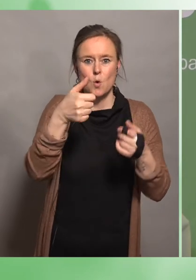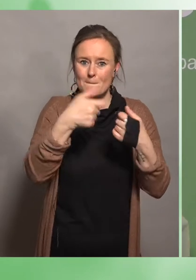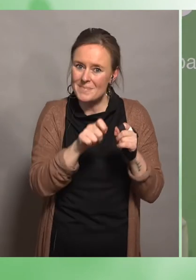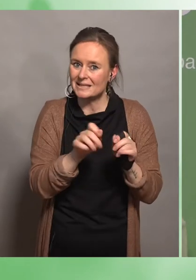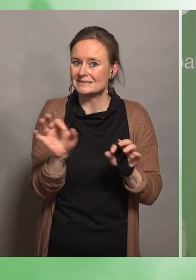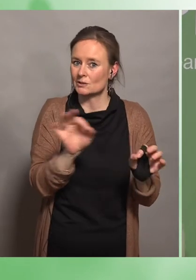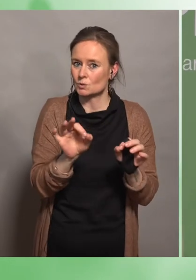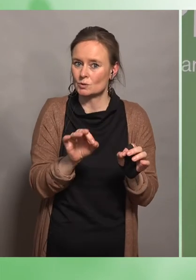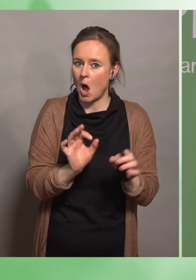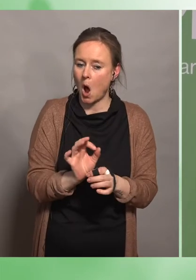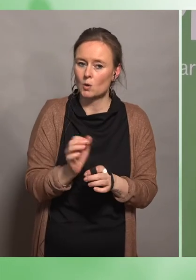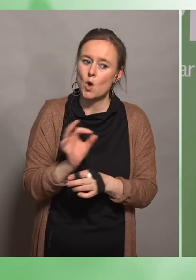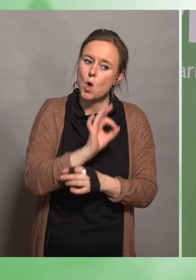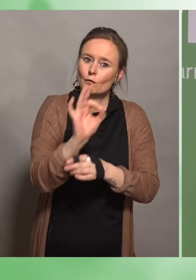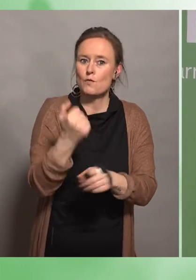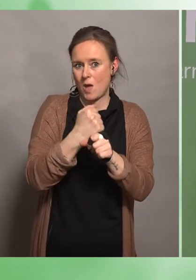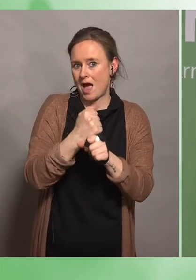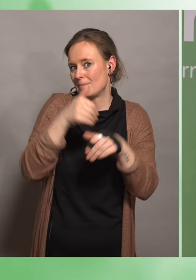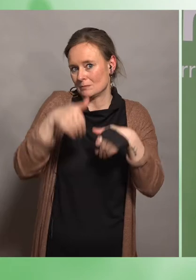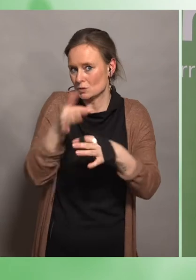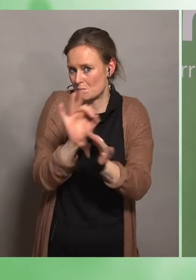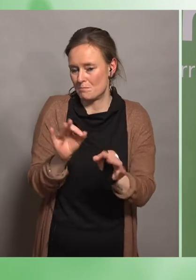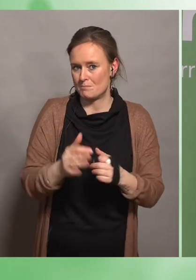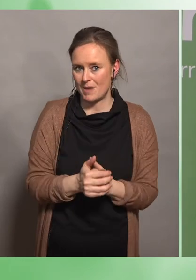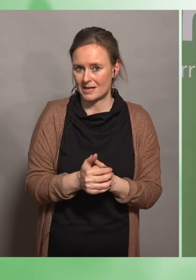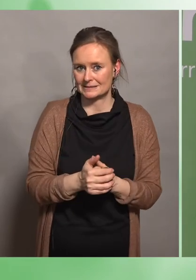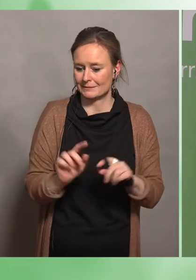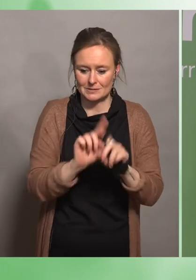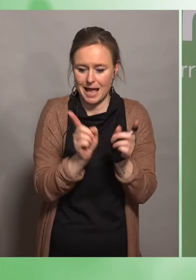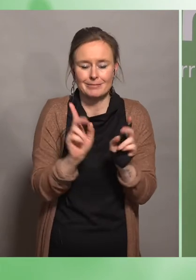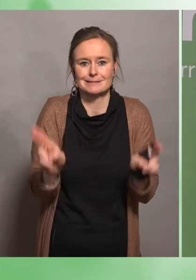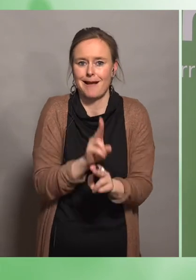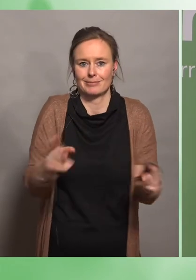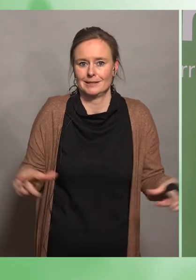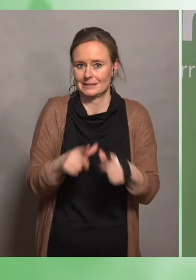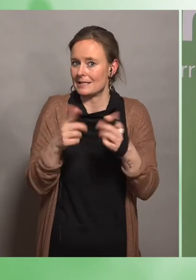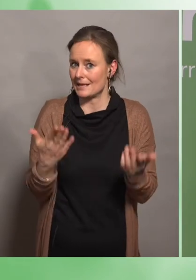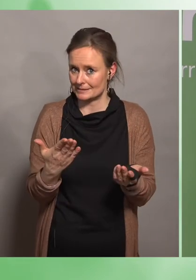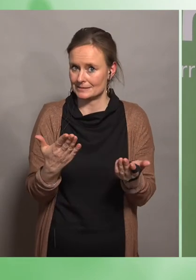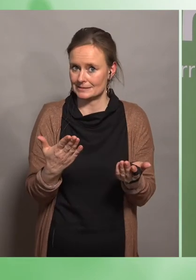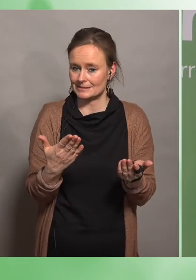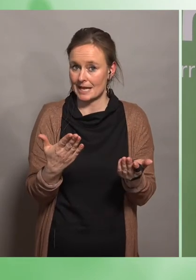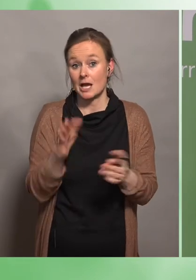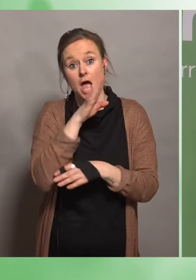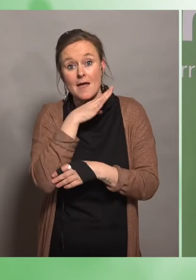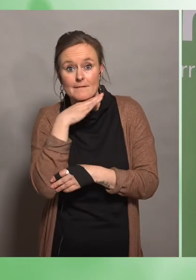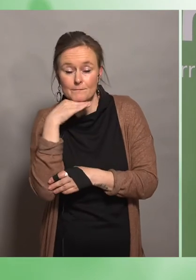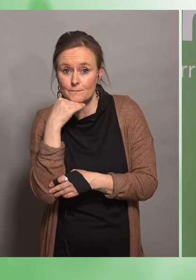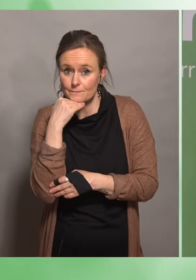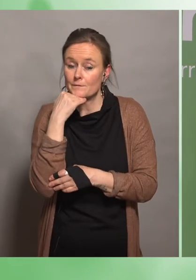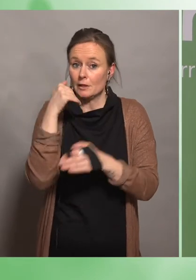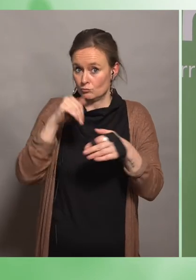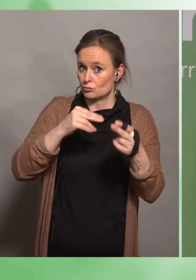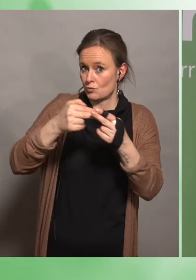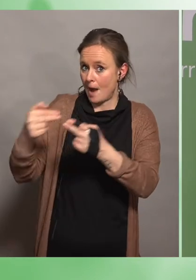was, geht auch nicht, können wir uns auch nicht leisten. Und es funktioniert aber wunderbar. Es ist natürlich viel Handarbeit und